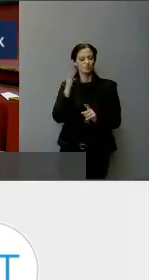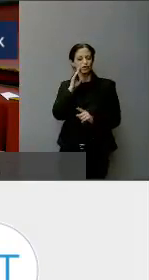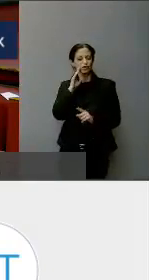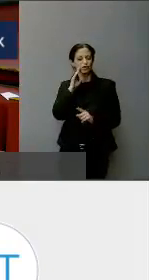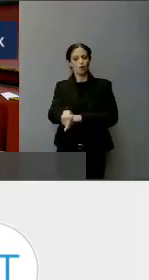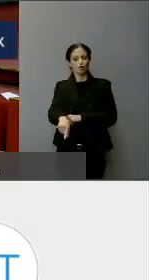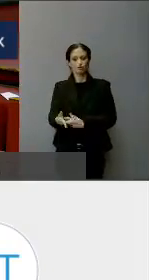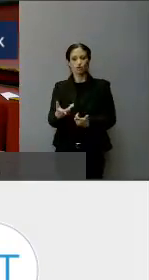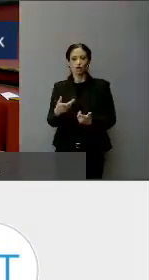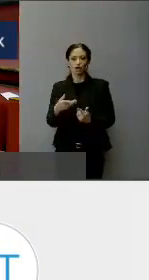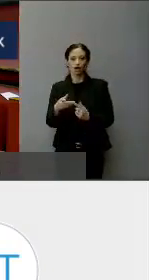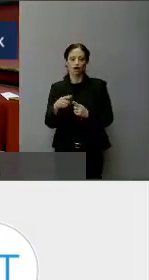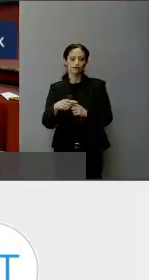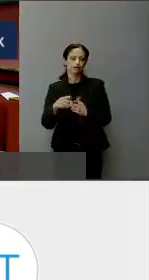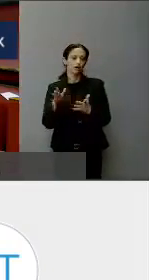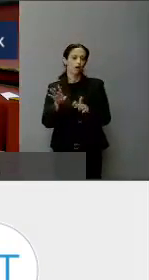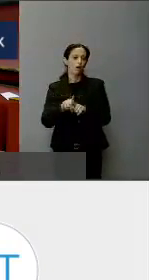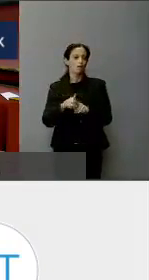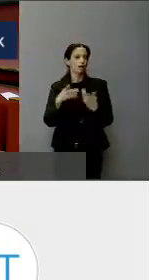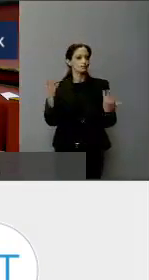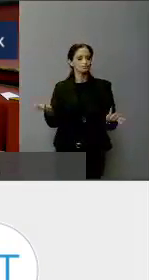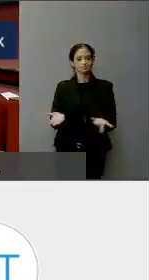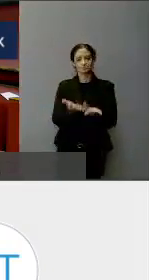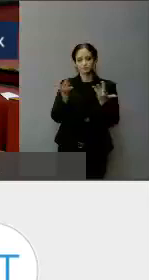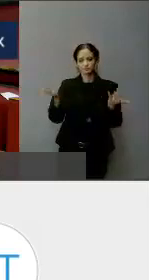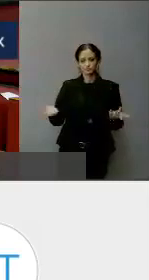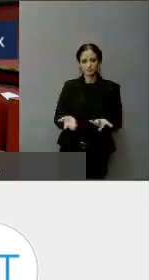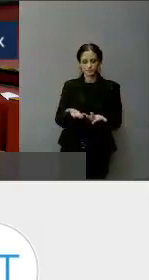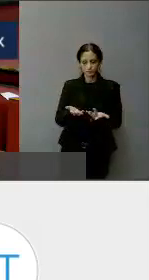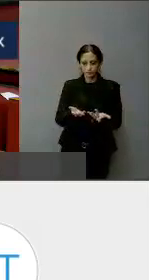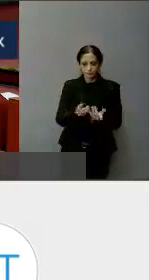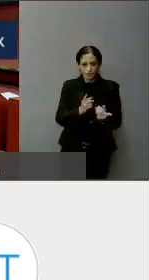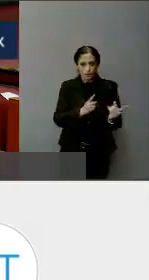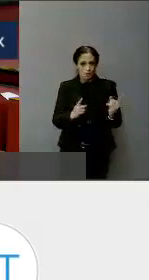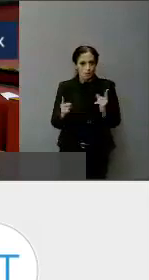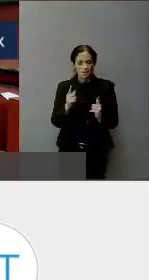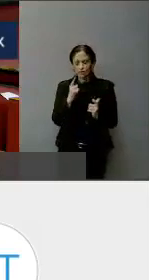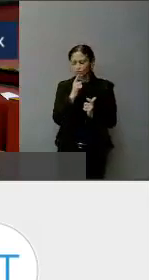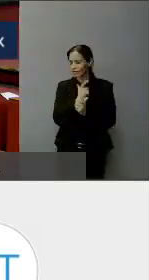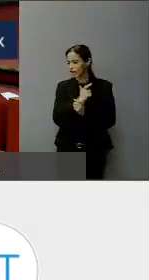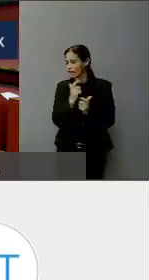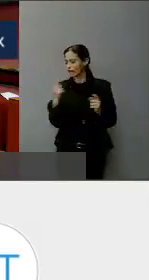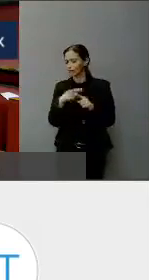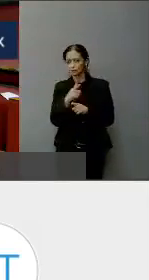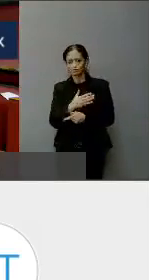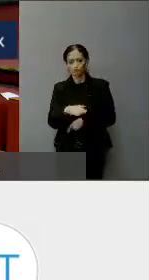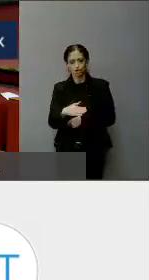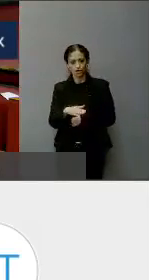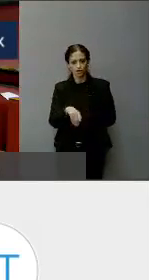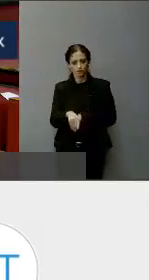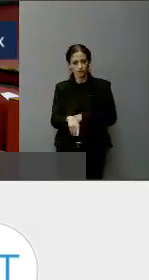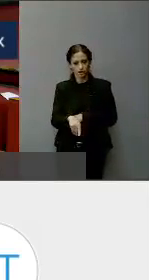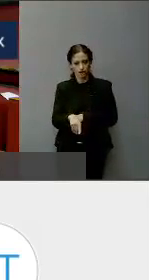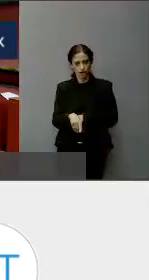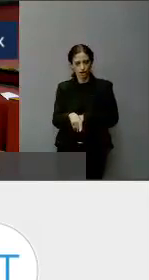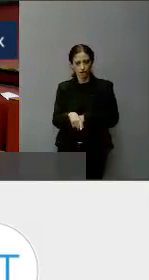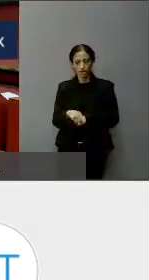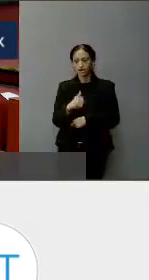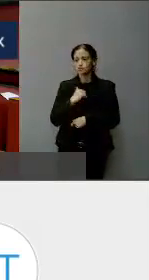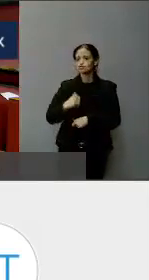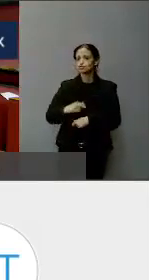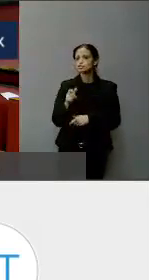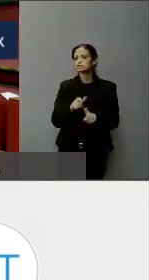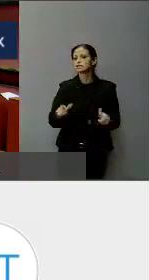credo che questo momento sia un momento terribilmente grave per la città tutta mi scuseranno i cittadini di